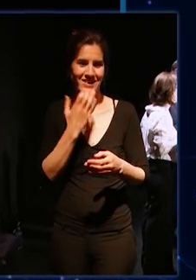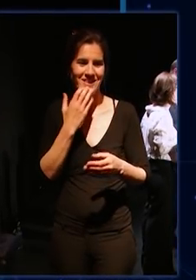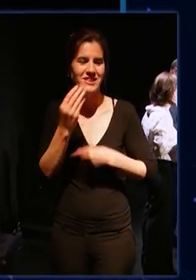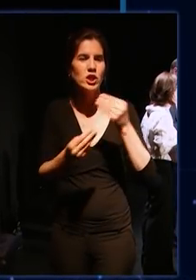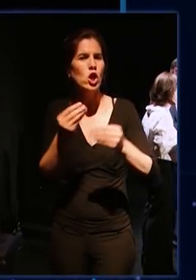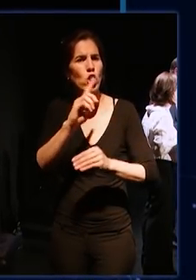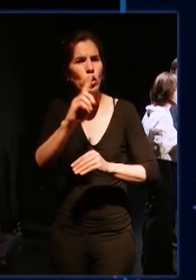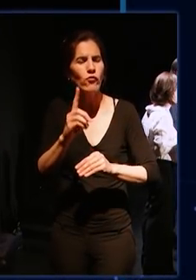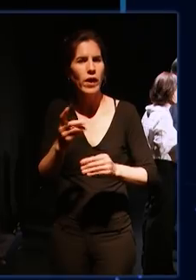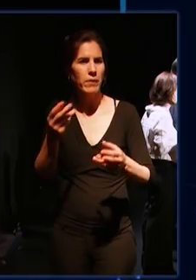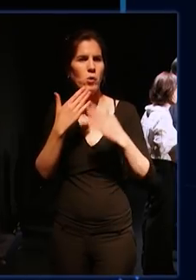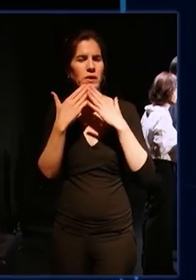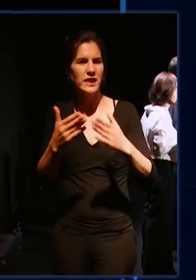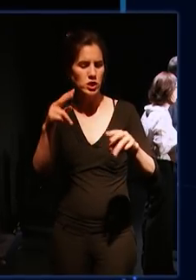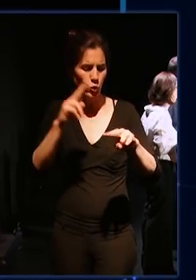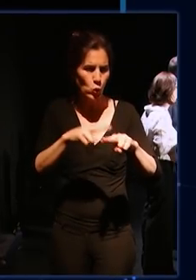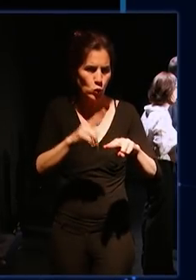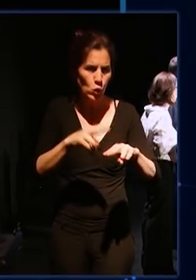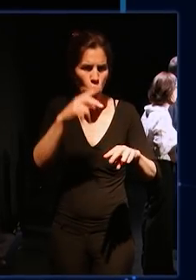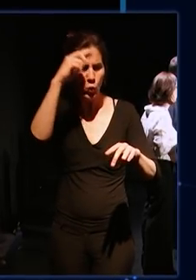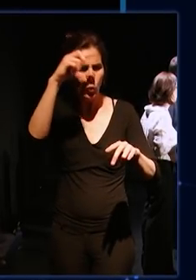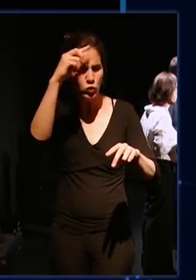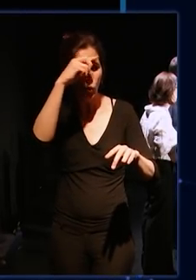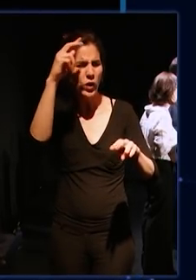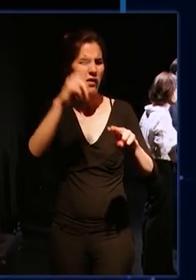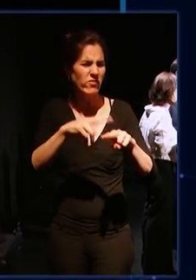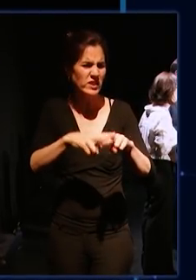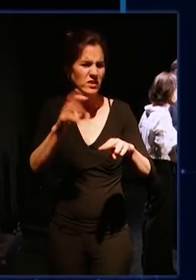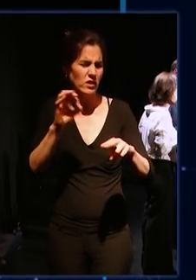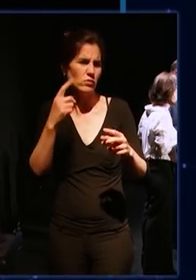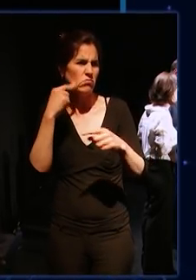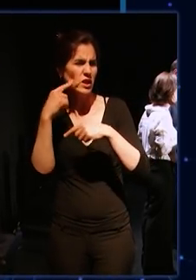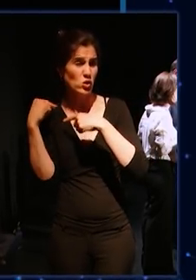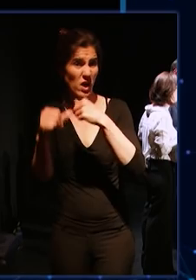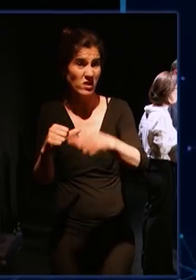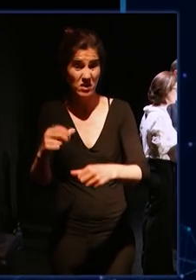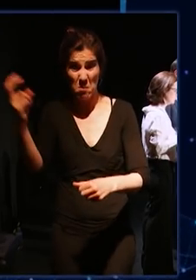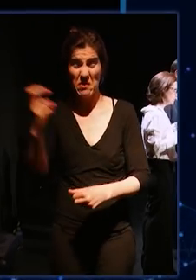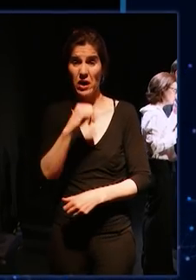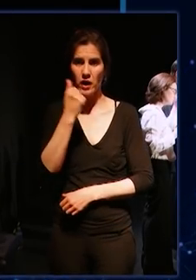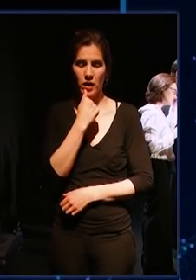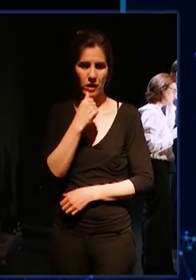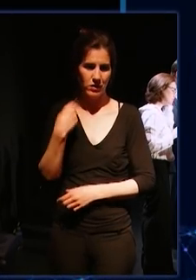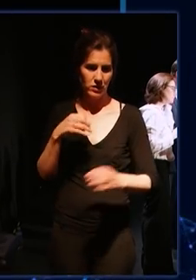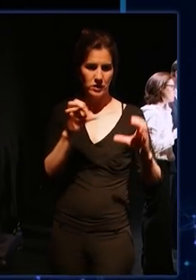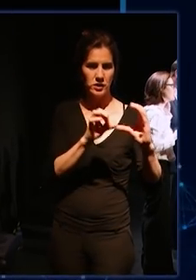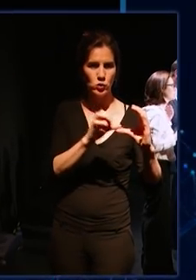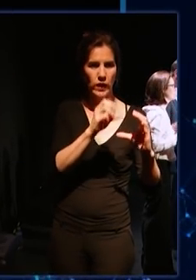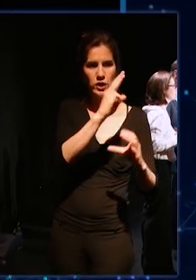festes contemporànies, tradicionals, etc., no vindrà ningú a fer-ho. Els senyors, probablement, de Ciutadans i del